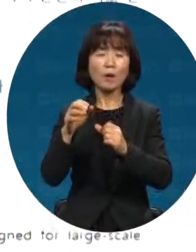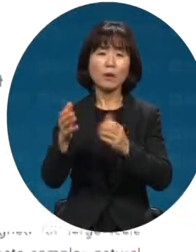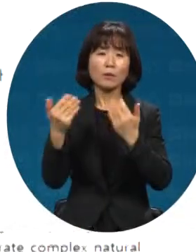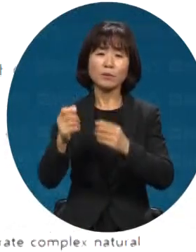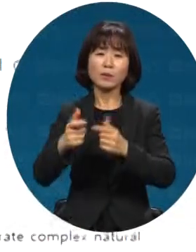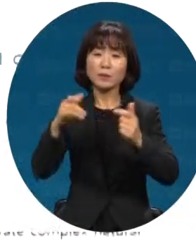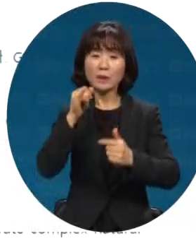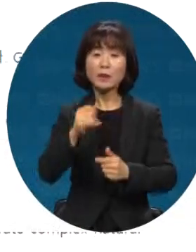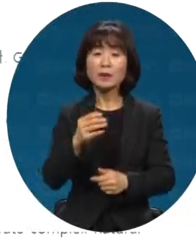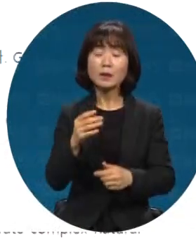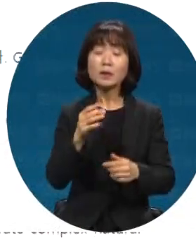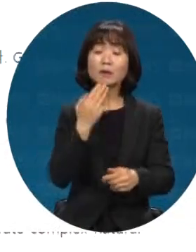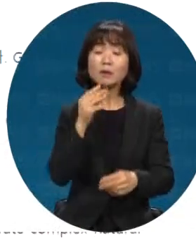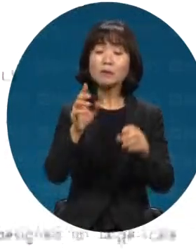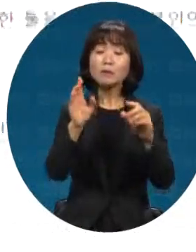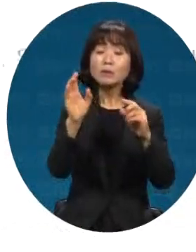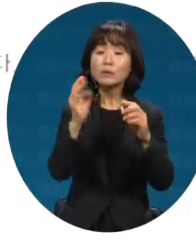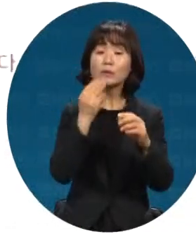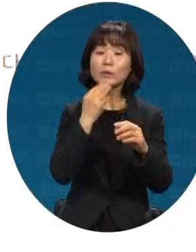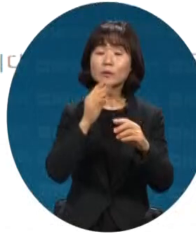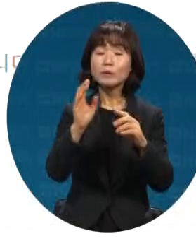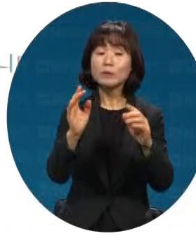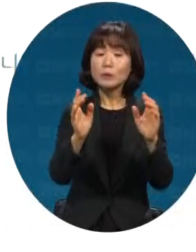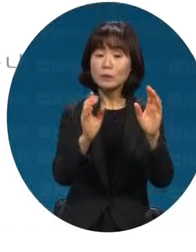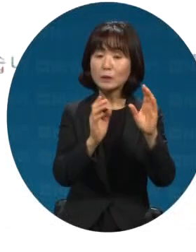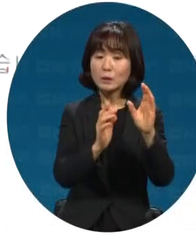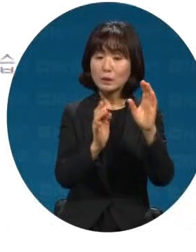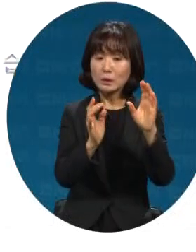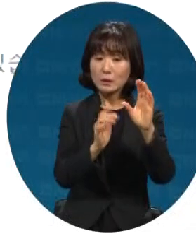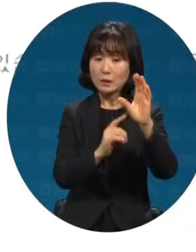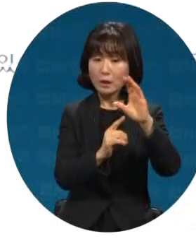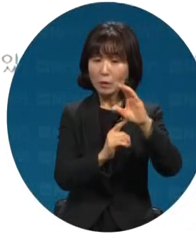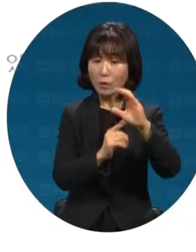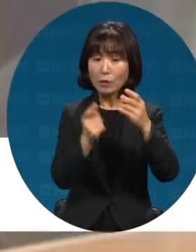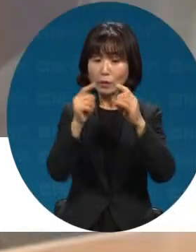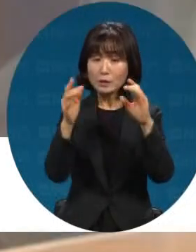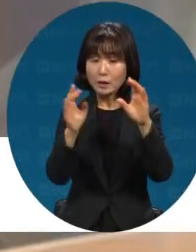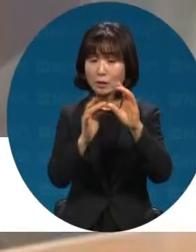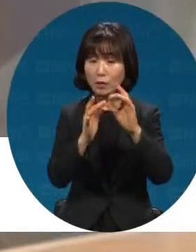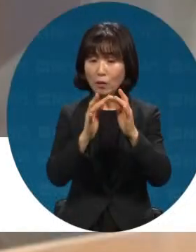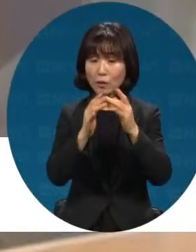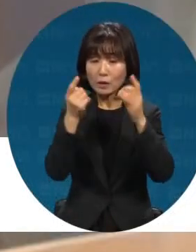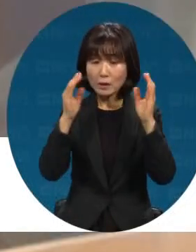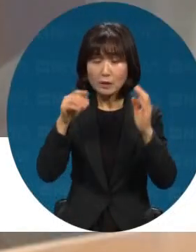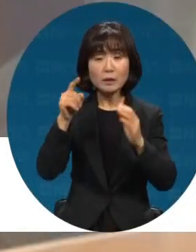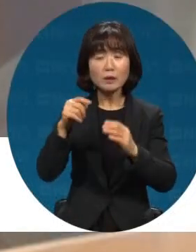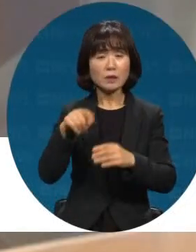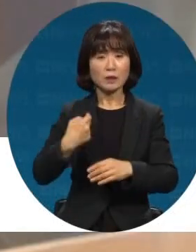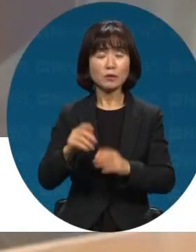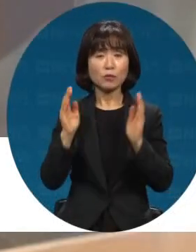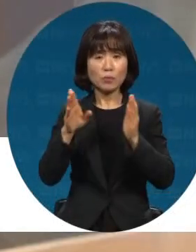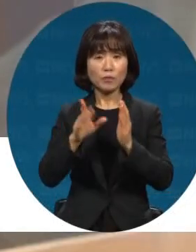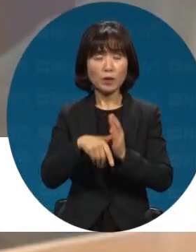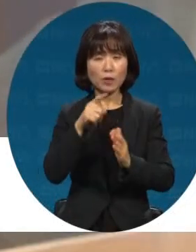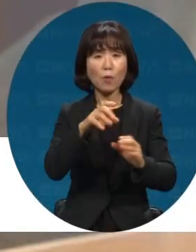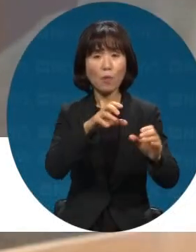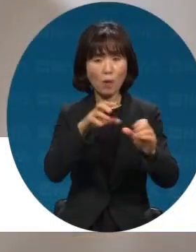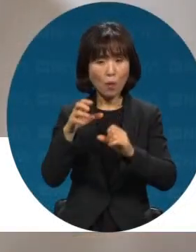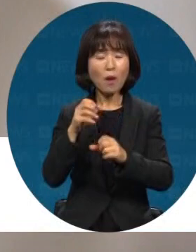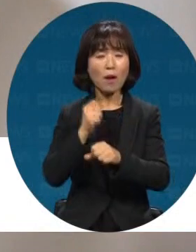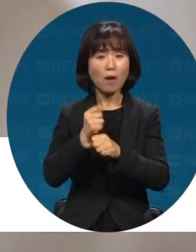자신의 수업에 채 GPT 반드시 사용할 것을 수강생들에게 공지했습니다 유용한 도구를 활용해 본인의